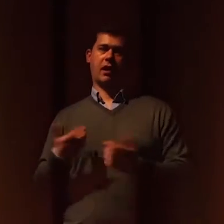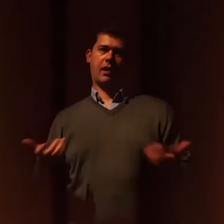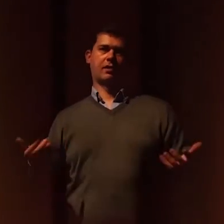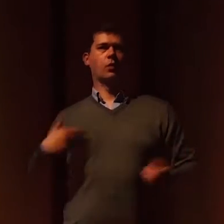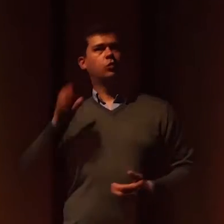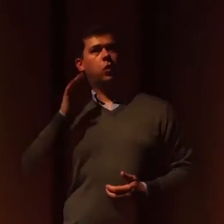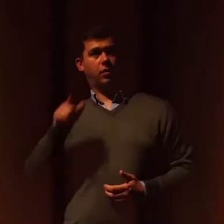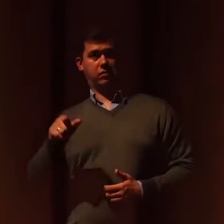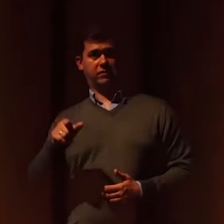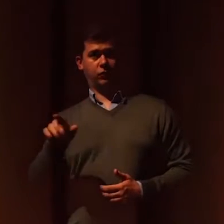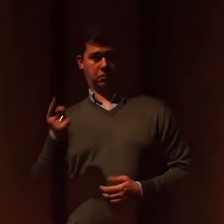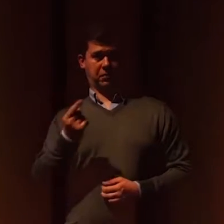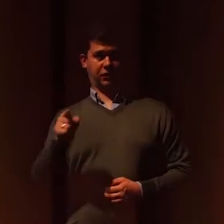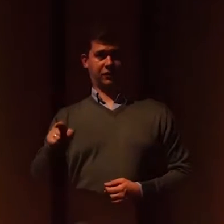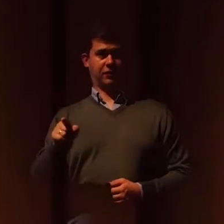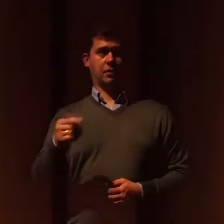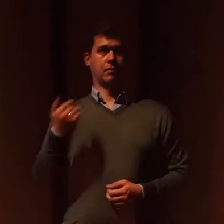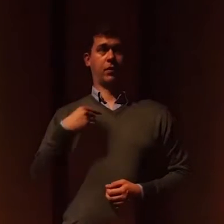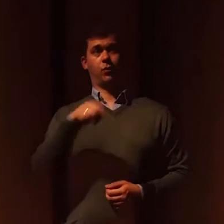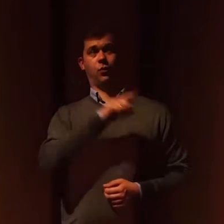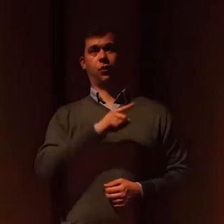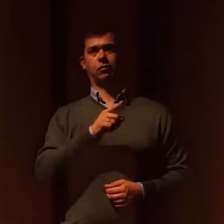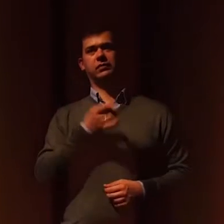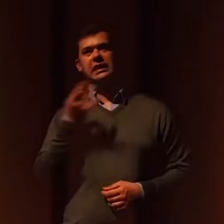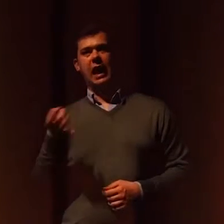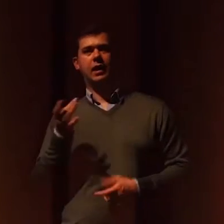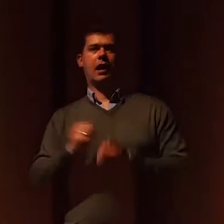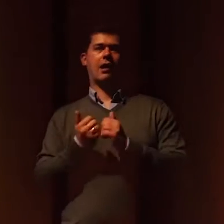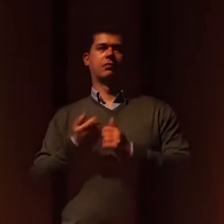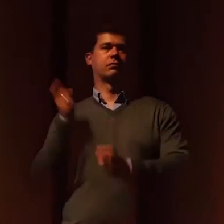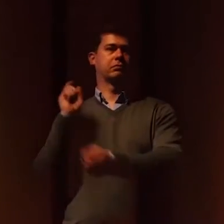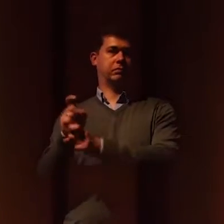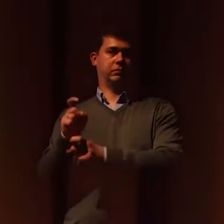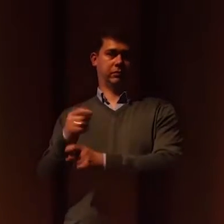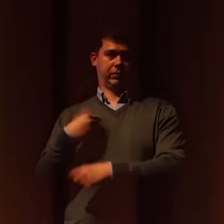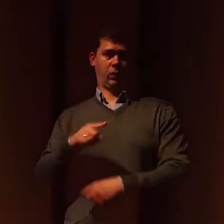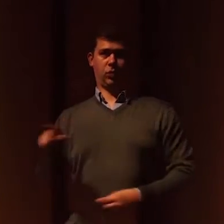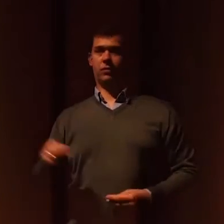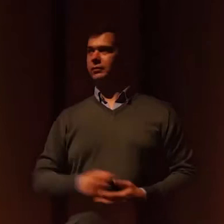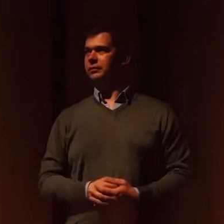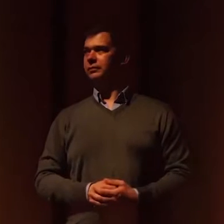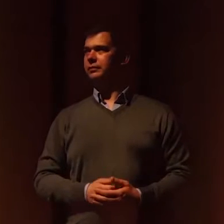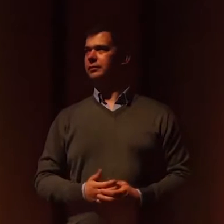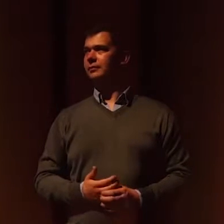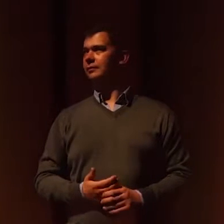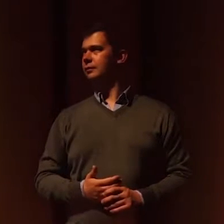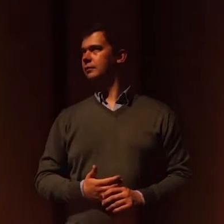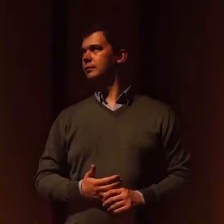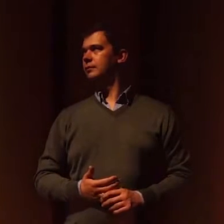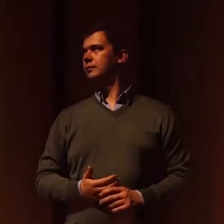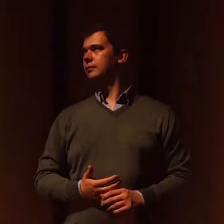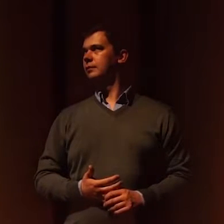usłyszę od pana czy myśli pan że są jakieś takie specyficzne problemy społeczności wietnamskiej którym powinna się zająć na